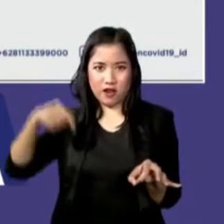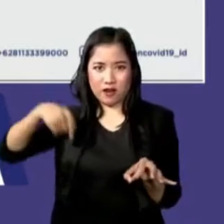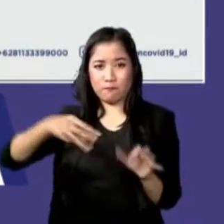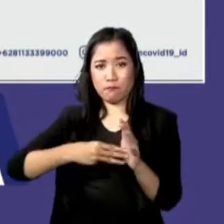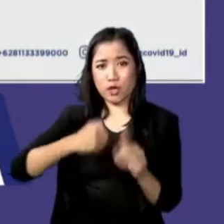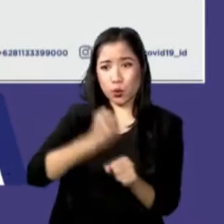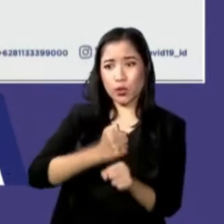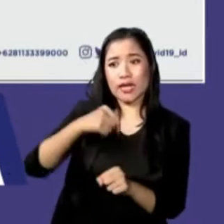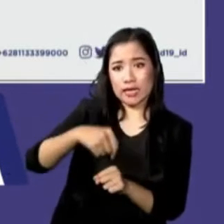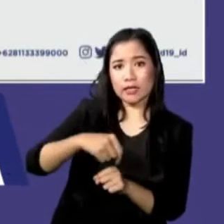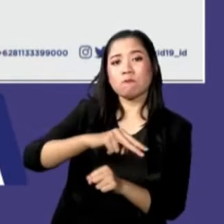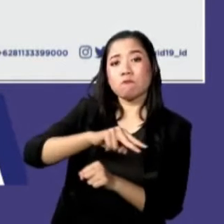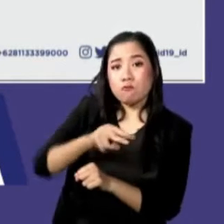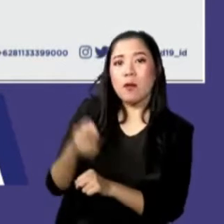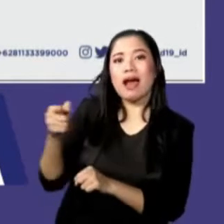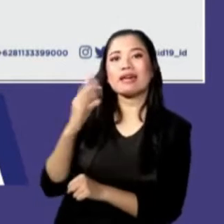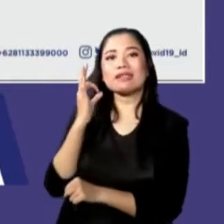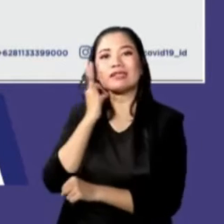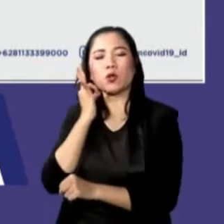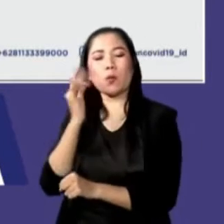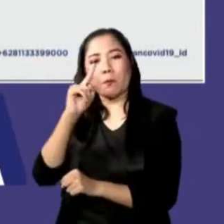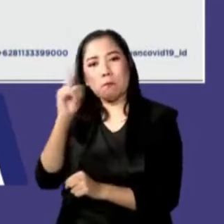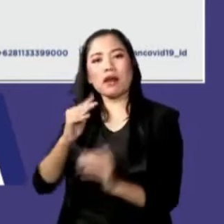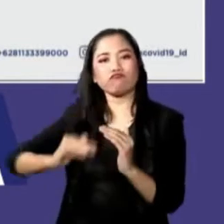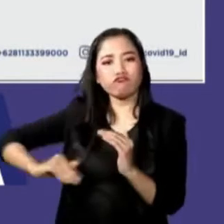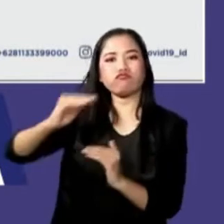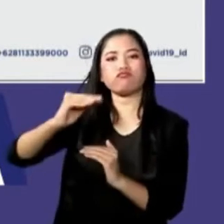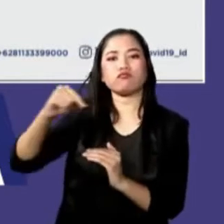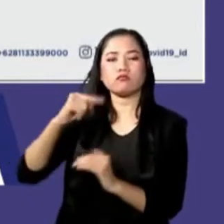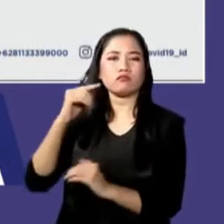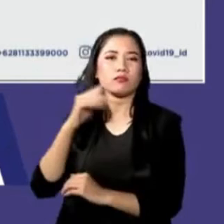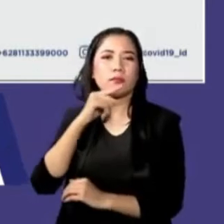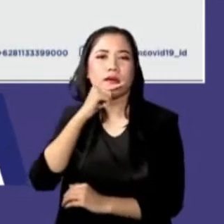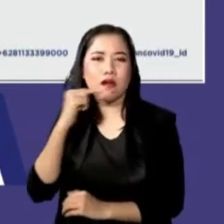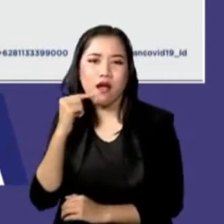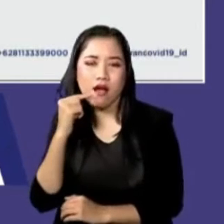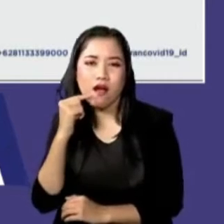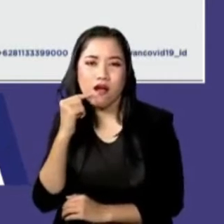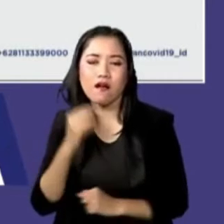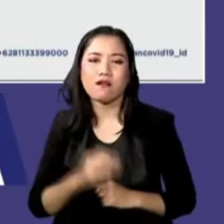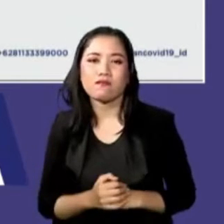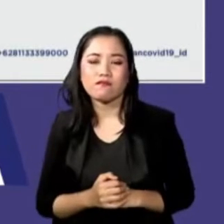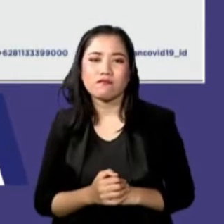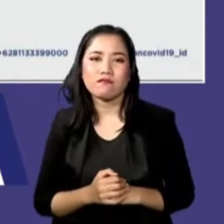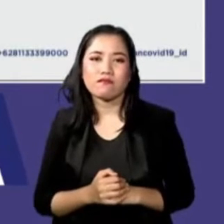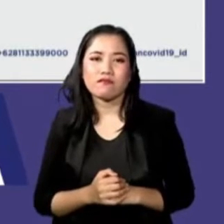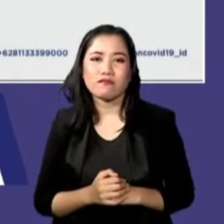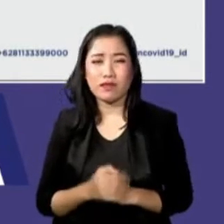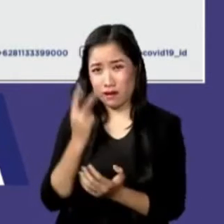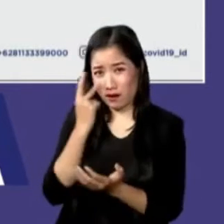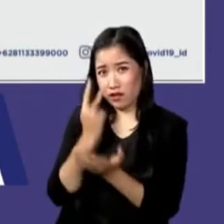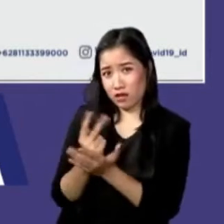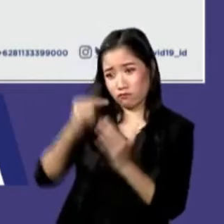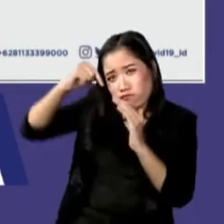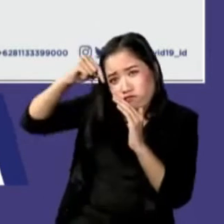minggu ini berpindah ke zona risiko yang paling buruk, yaitu zona merah. Selain itu, jika dilihat